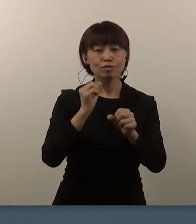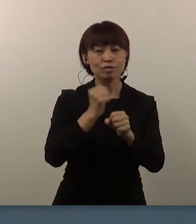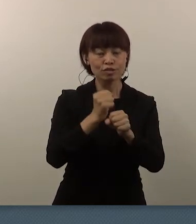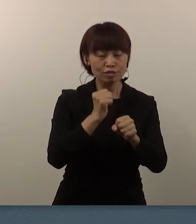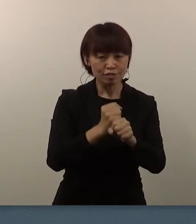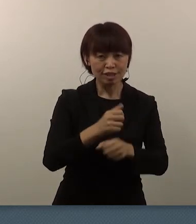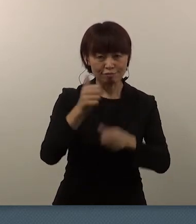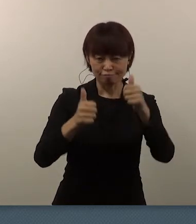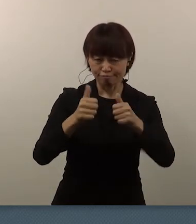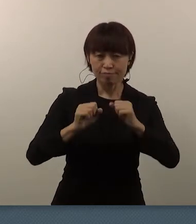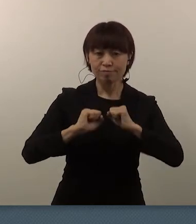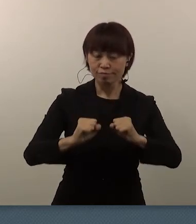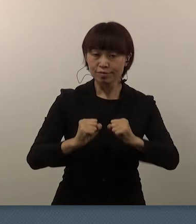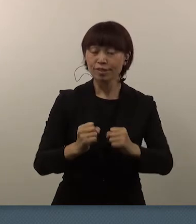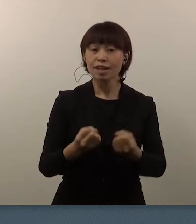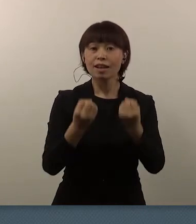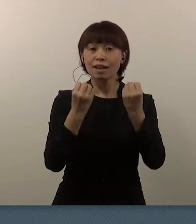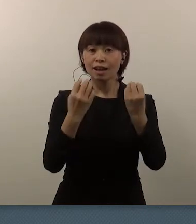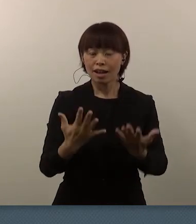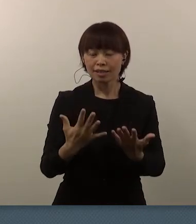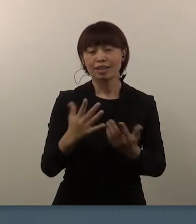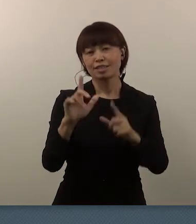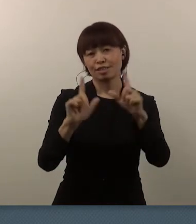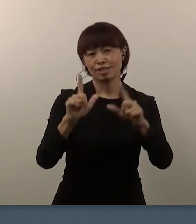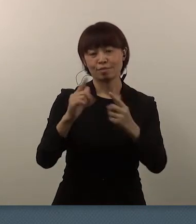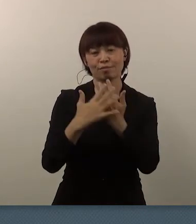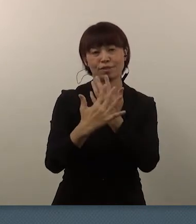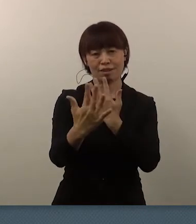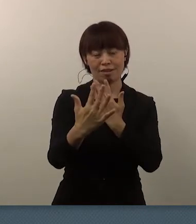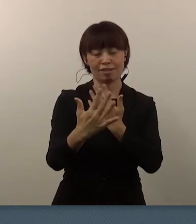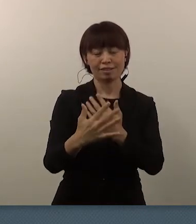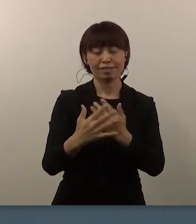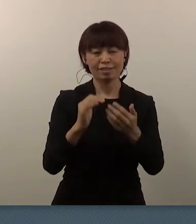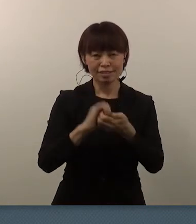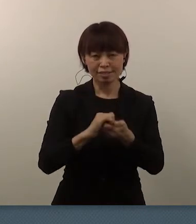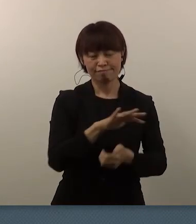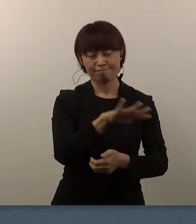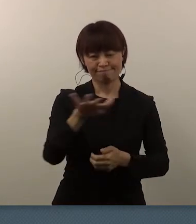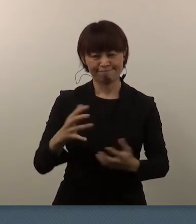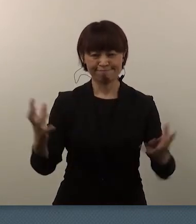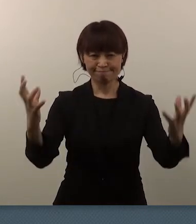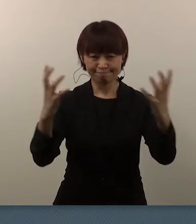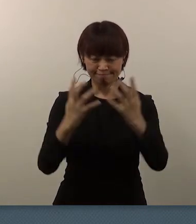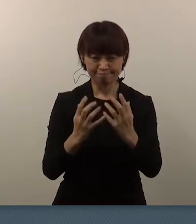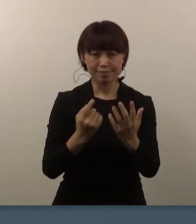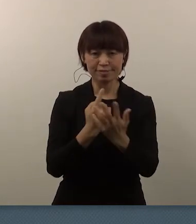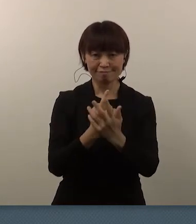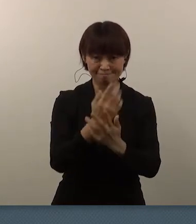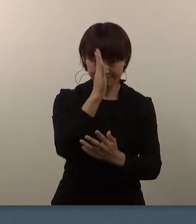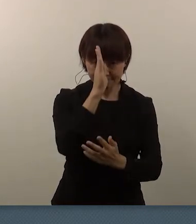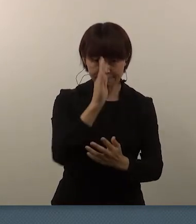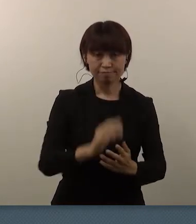プの大会ですので、たくさんの皆さんに参加していただきたいと思います。